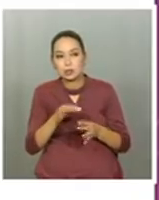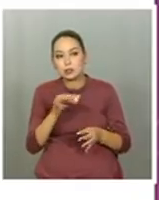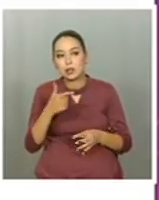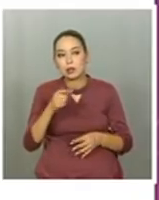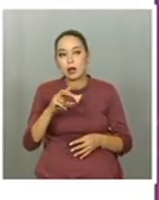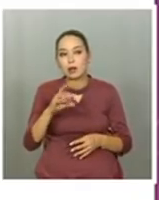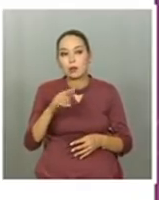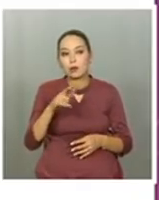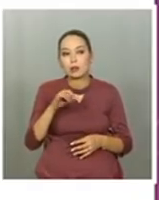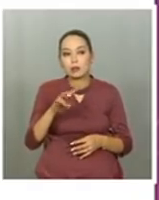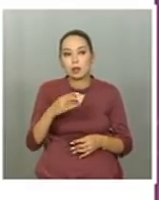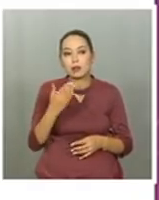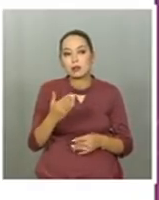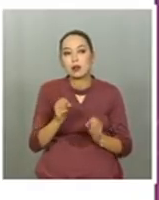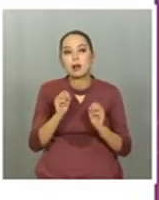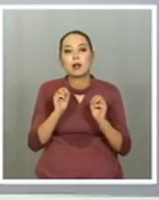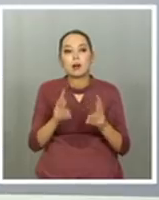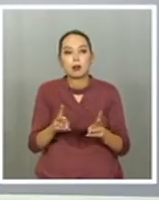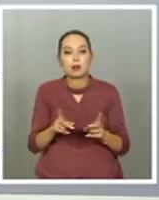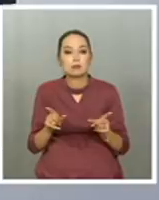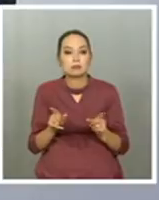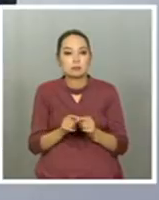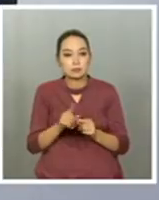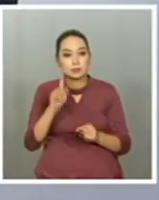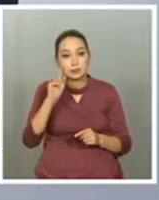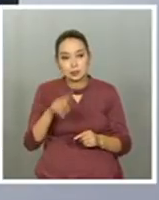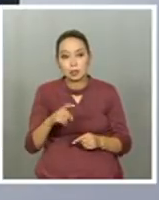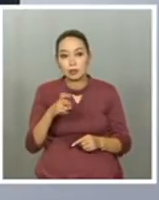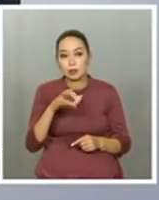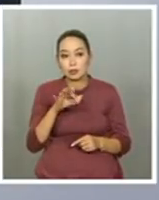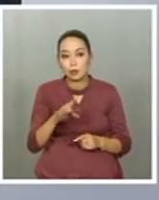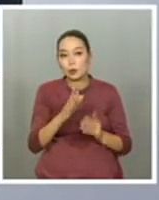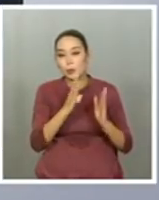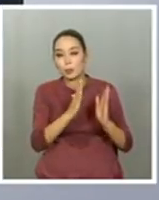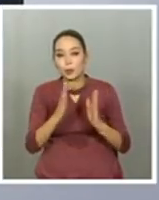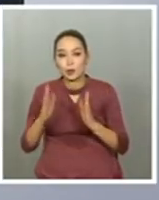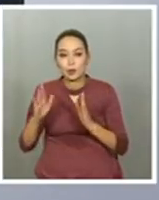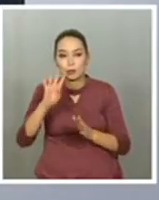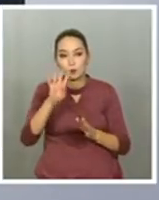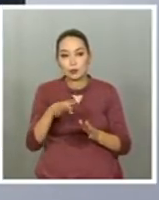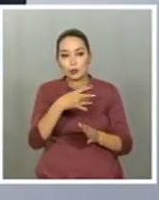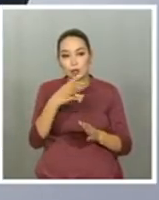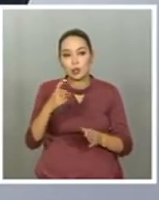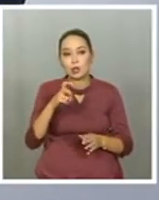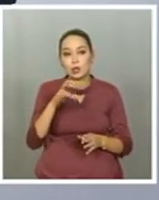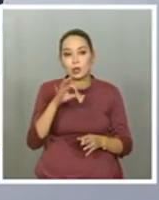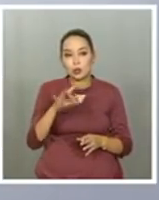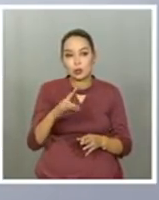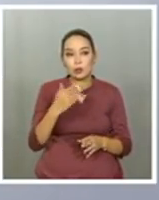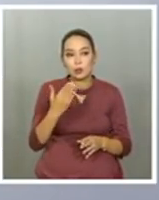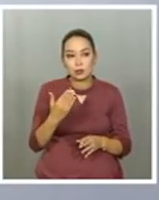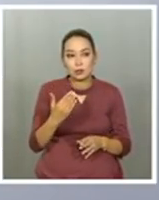галогенидтермен әрекеттесуін білесіздер. Хлордың периодтық жүйедегі орны, хлорды